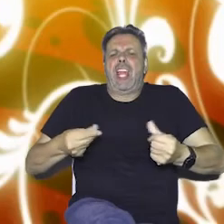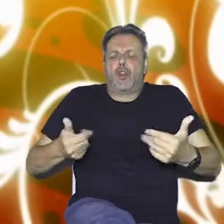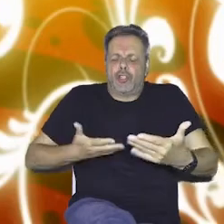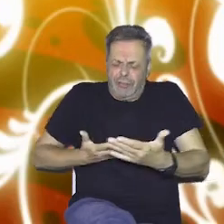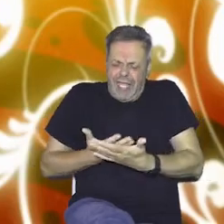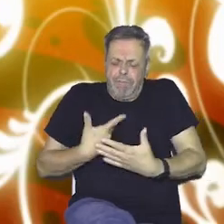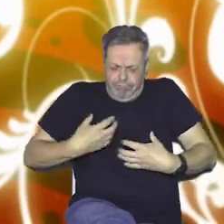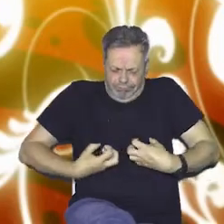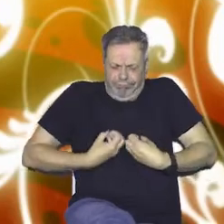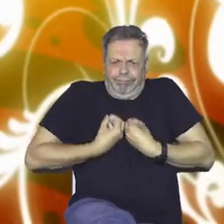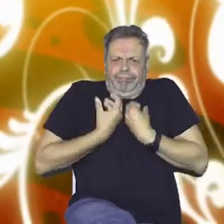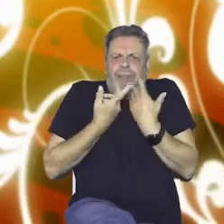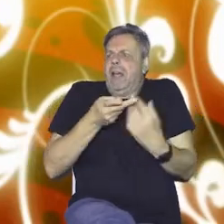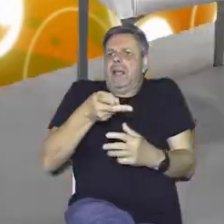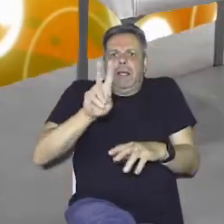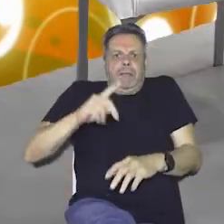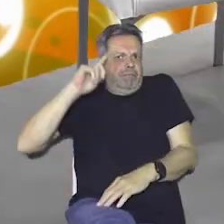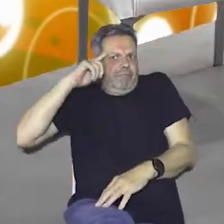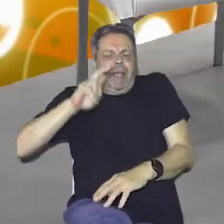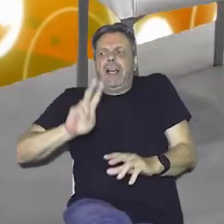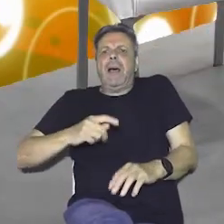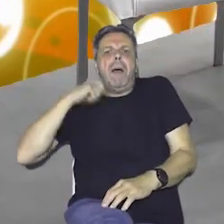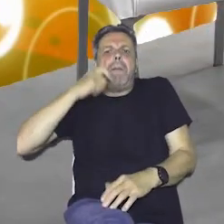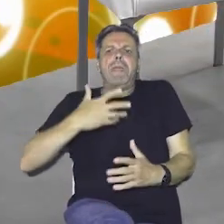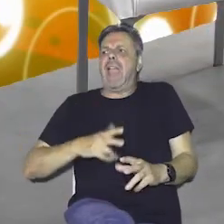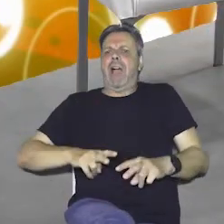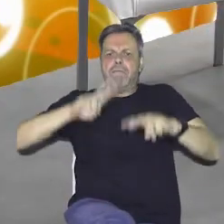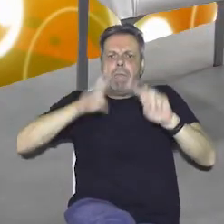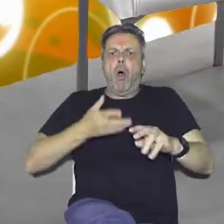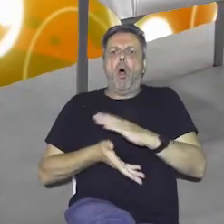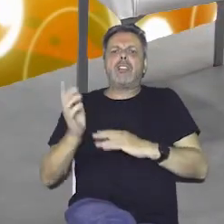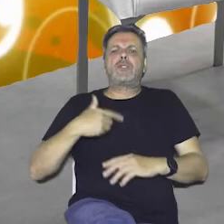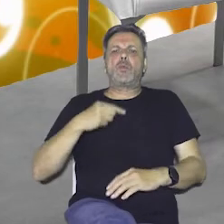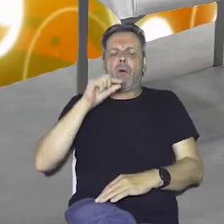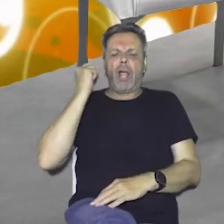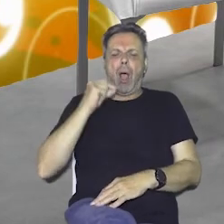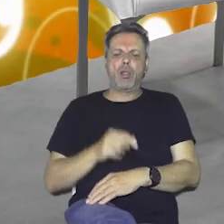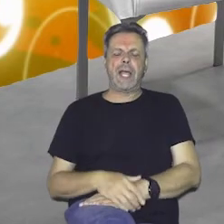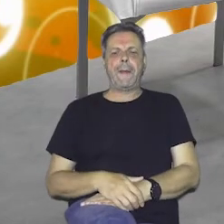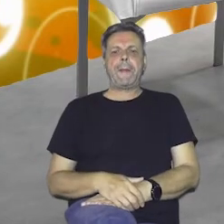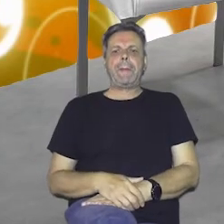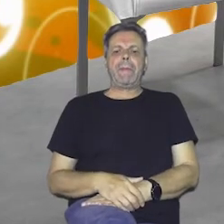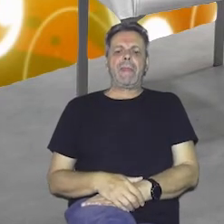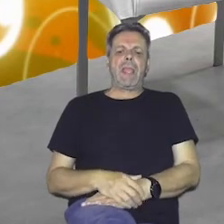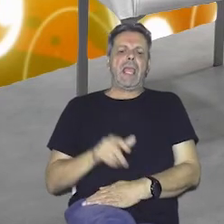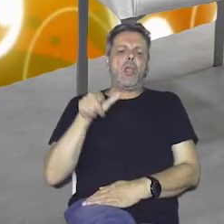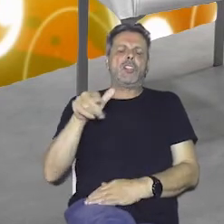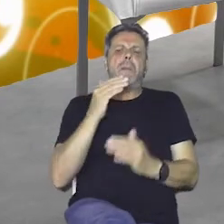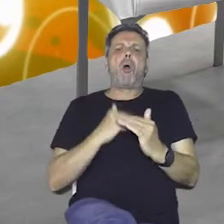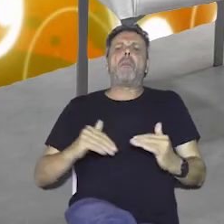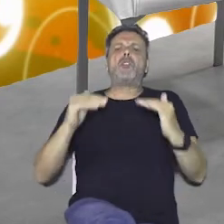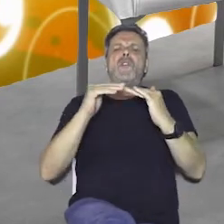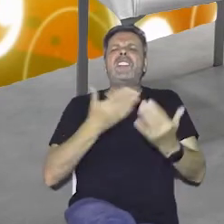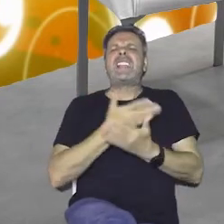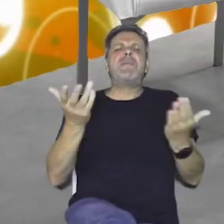proživljavanjem nečega, imaš dojam da zaista pjeva odlasku svog oca, ili mi bi se mogli poistovjetiti sa svim koga volimo. Pa